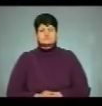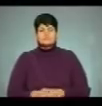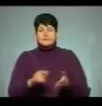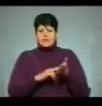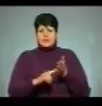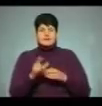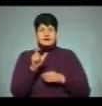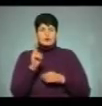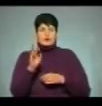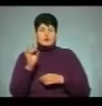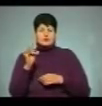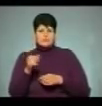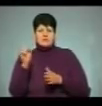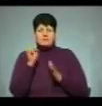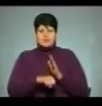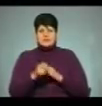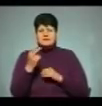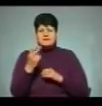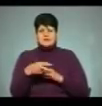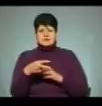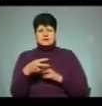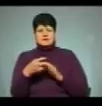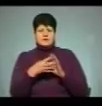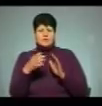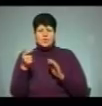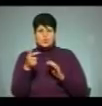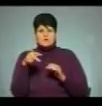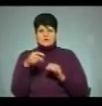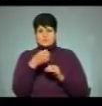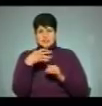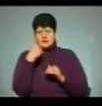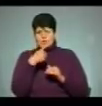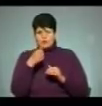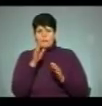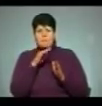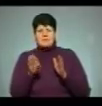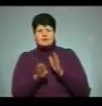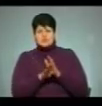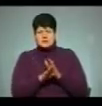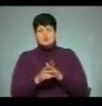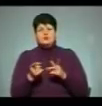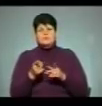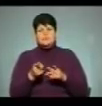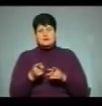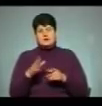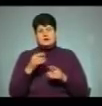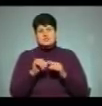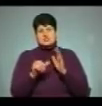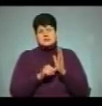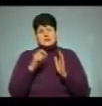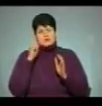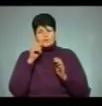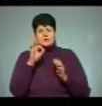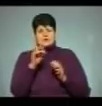Зазначу, Євгенію Курдупель вбили 25 грудня 2015 року в Підволочиську. Підозрюваних у злочині 16-річного Олександра